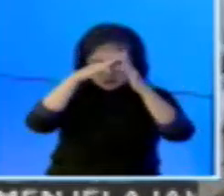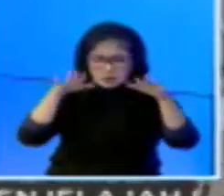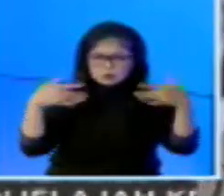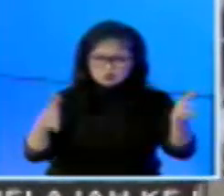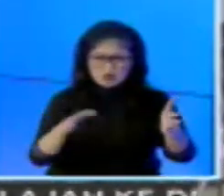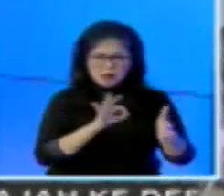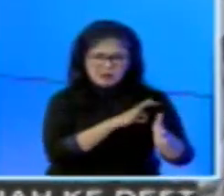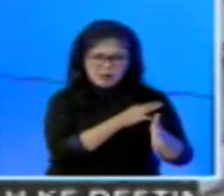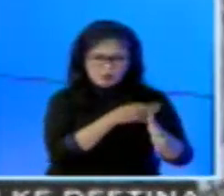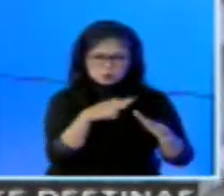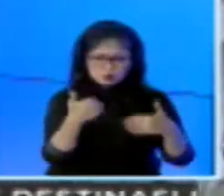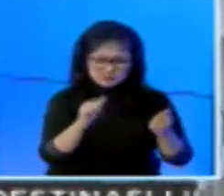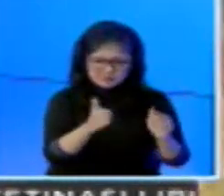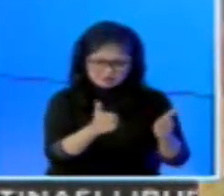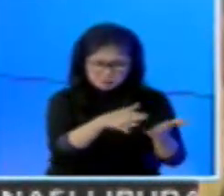bersiaga di pelabuhan.